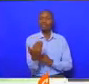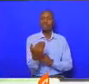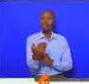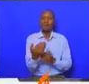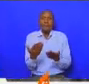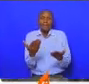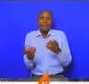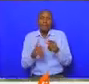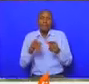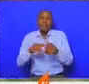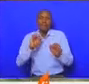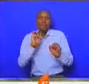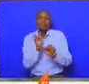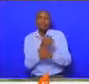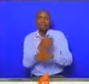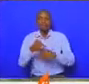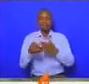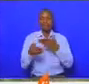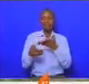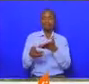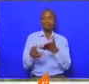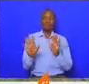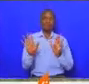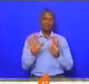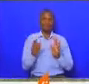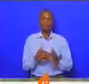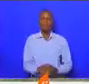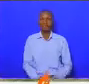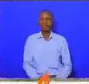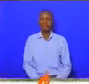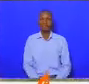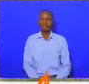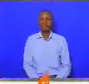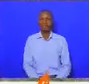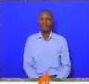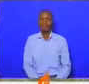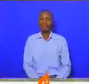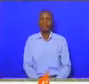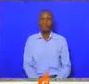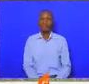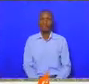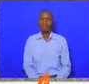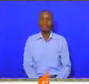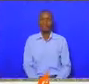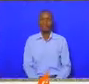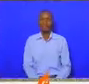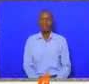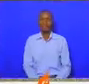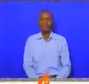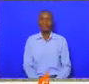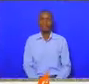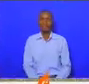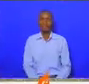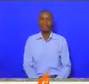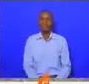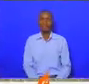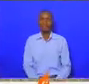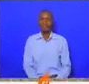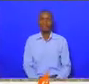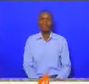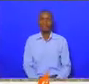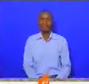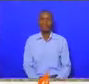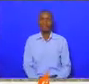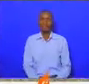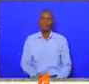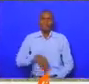atungekuja. hapa awa watoto, kimeisha kutendi kwa yesu. Emelwede